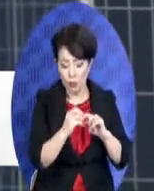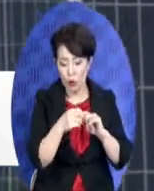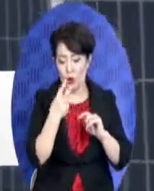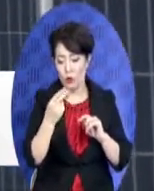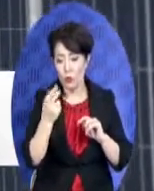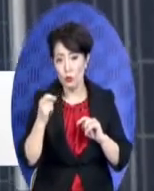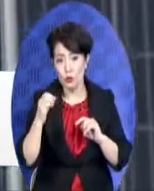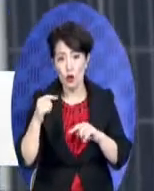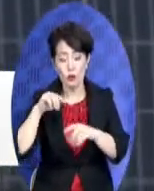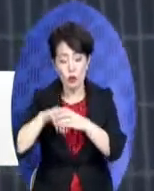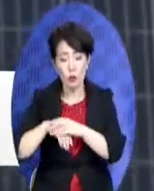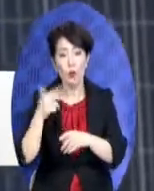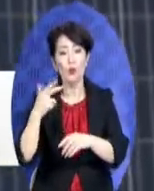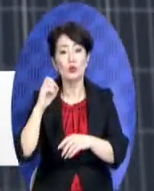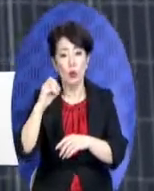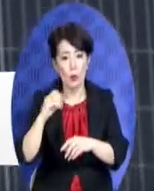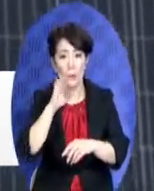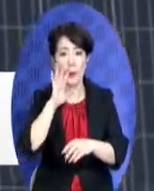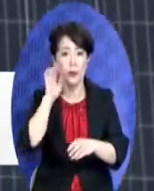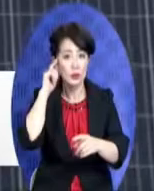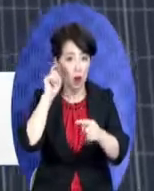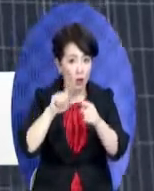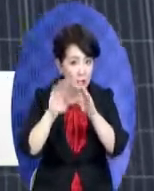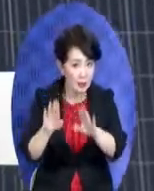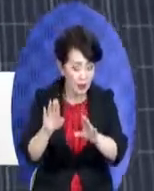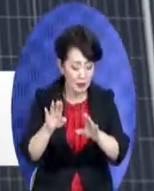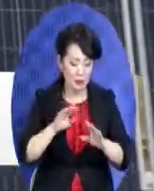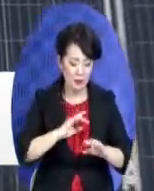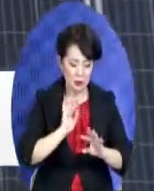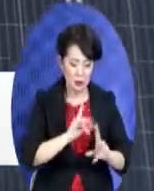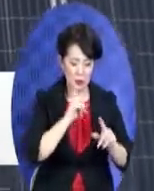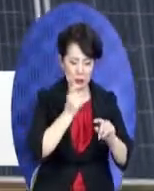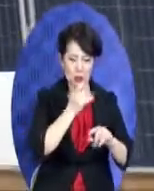зорилт төвшүүлсэн. Гэтэл сэргээгдэх эрчим хүчний томоохон төслүүд